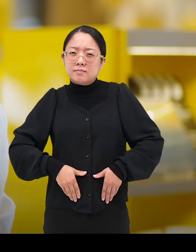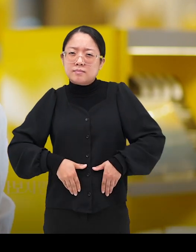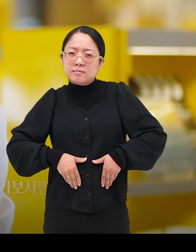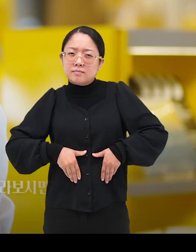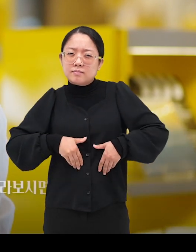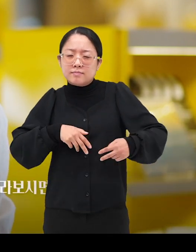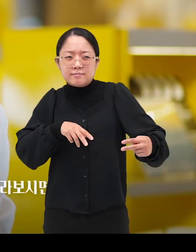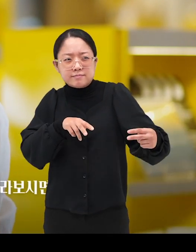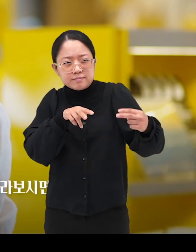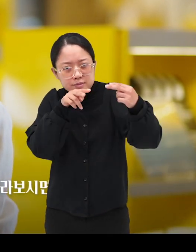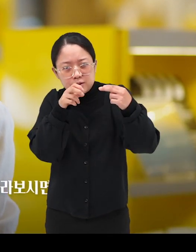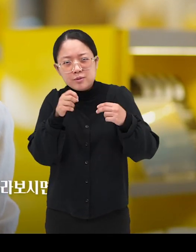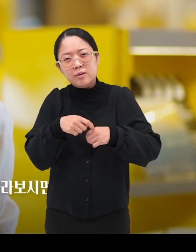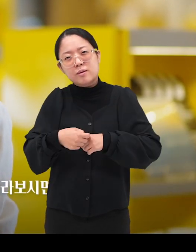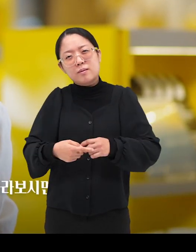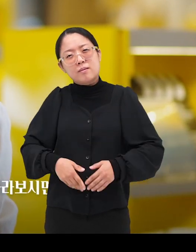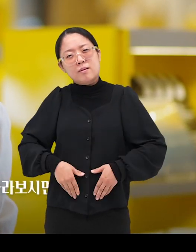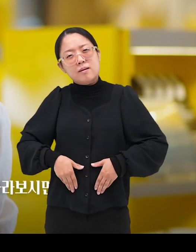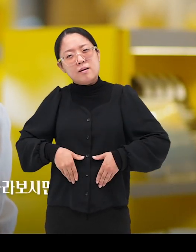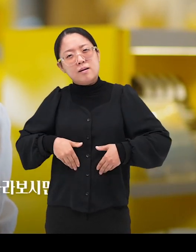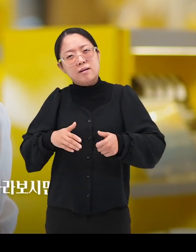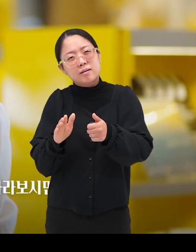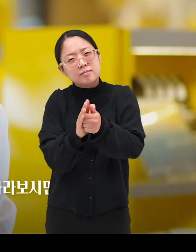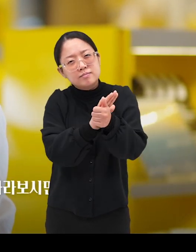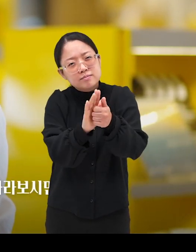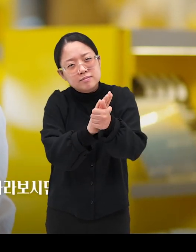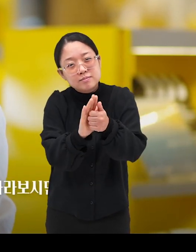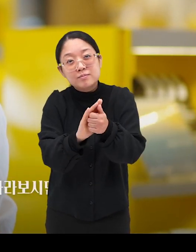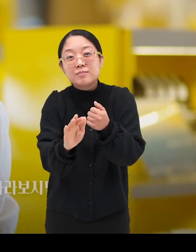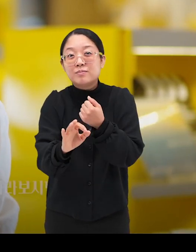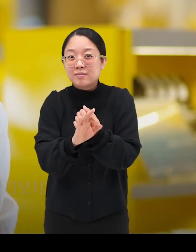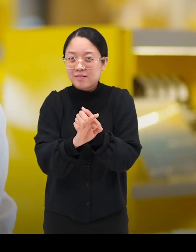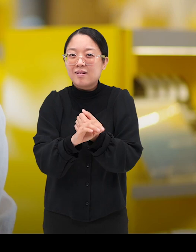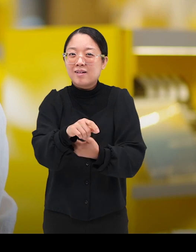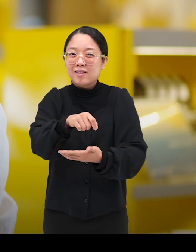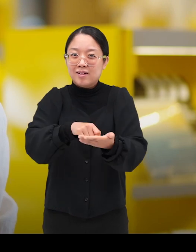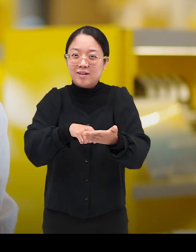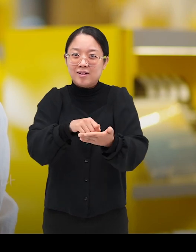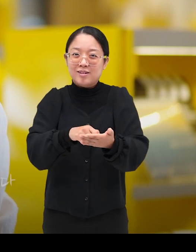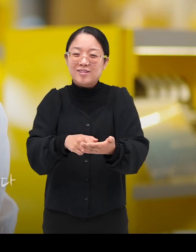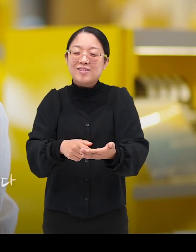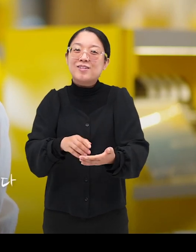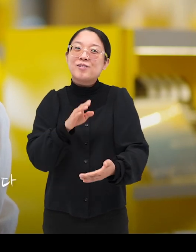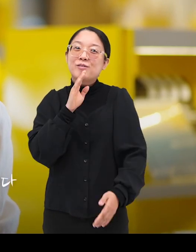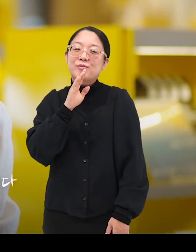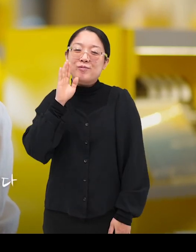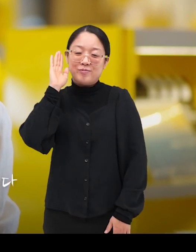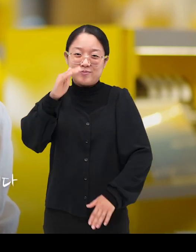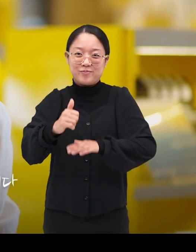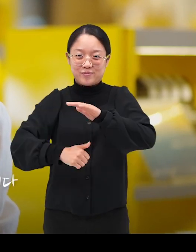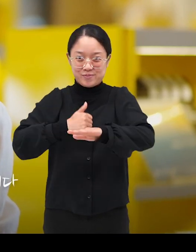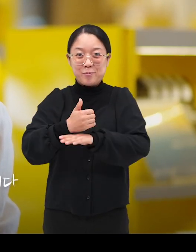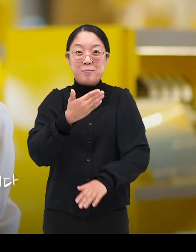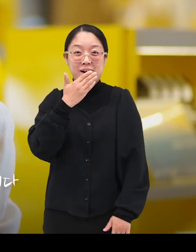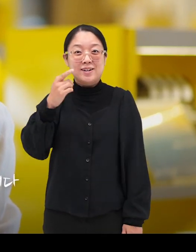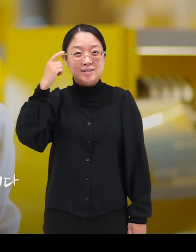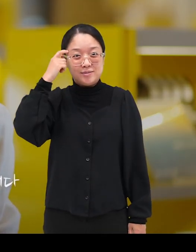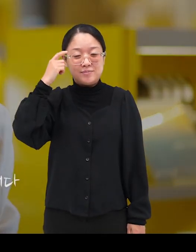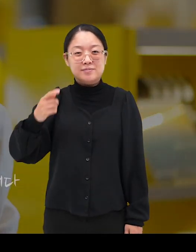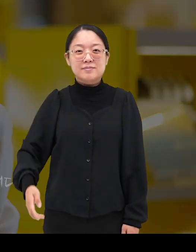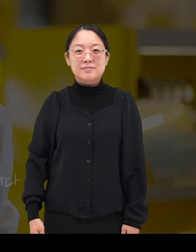더 따뜻한 시선과 따뜻한 마음으로 세상을 바라보시면 글 쓰는데 분명히 도움이 될 거라고